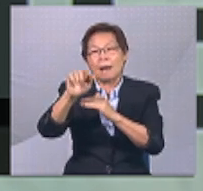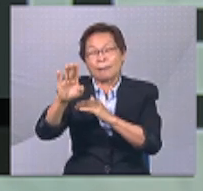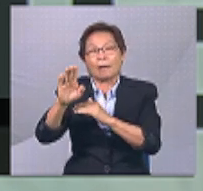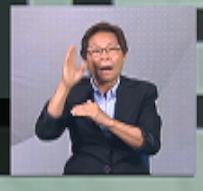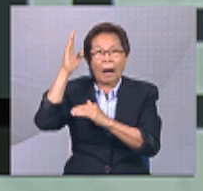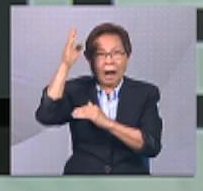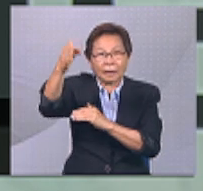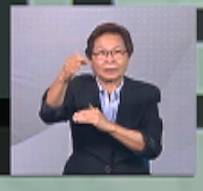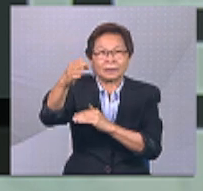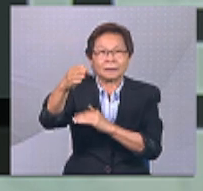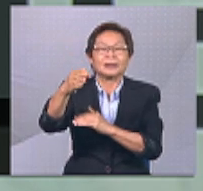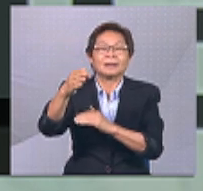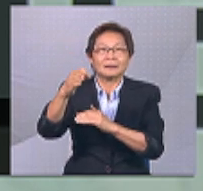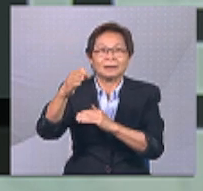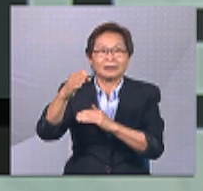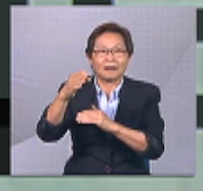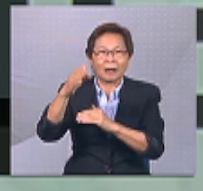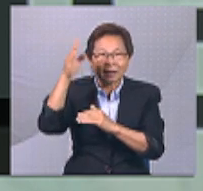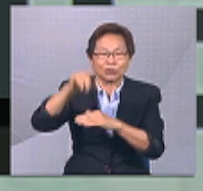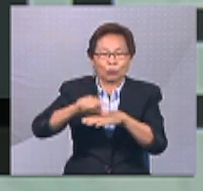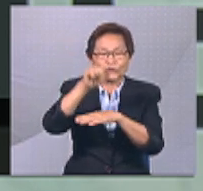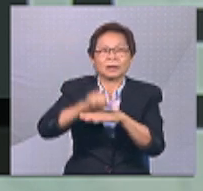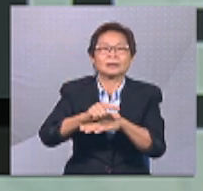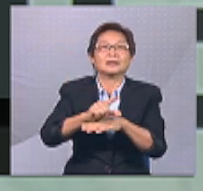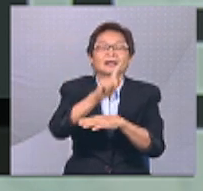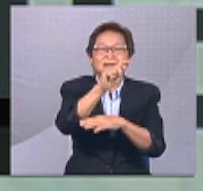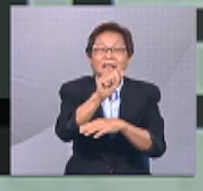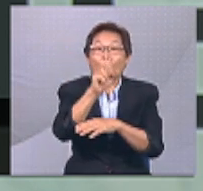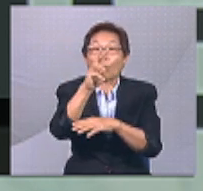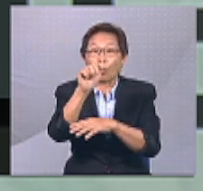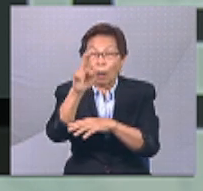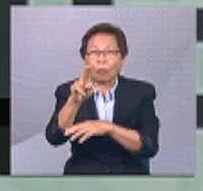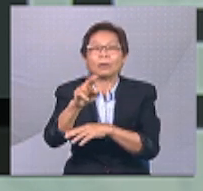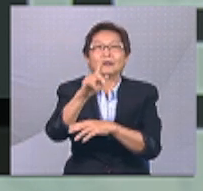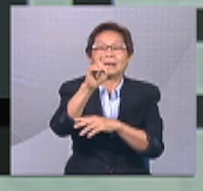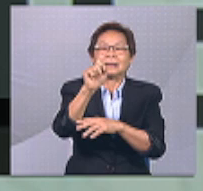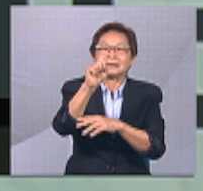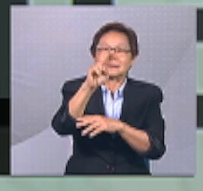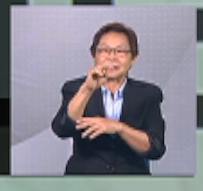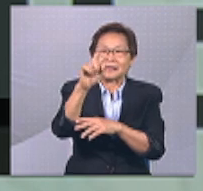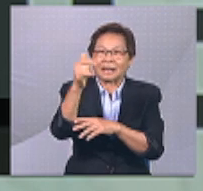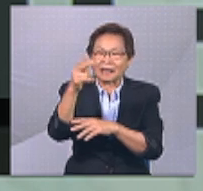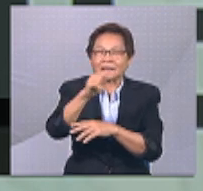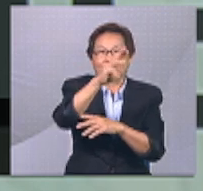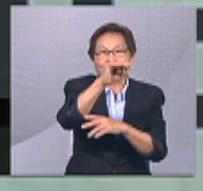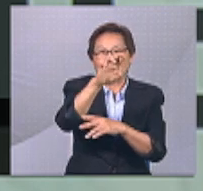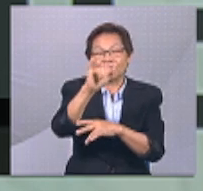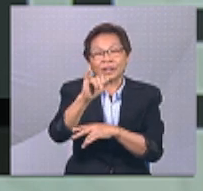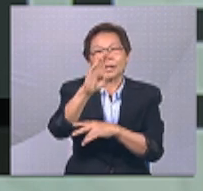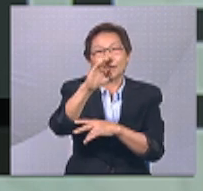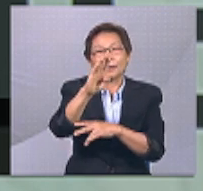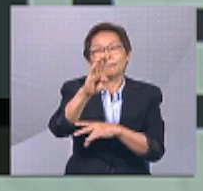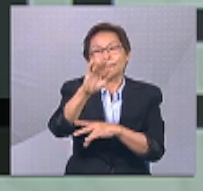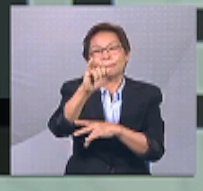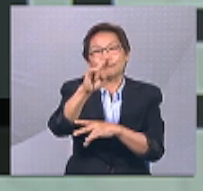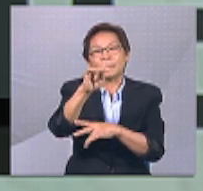dibina di Kementerian Kesihatan, iaitu di Tawau, Sandakan, Miri, Bintulu dan juga